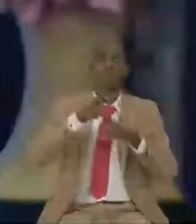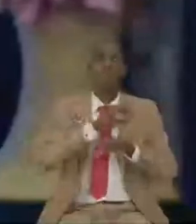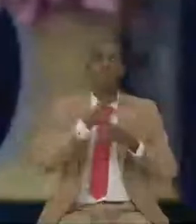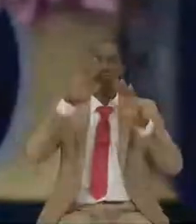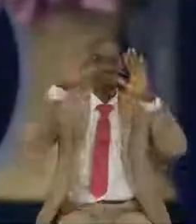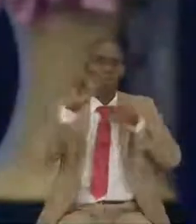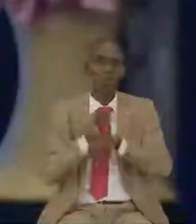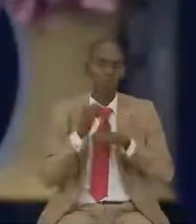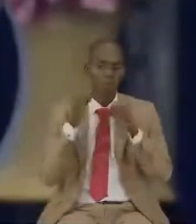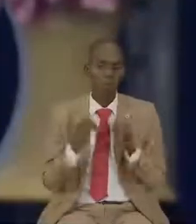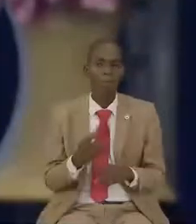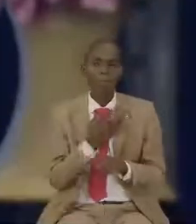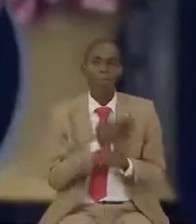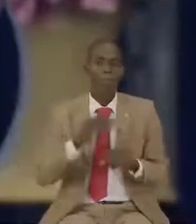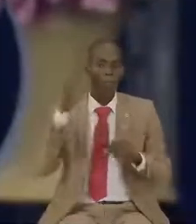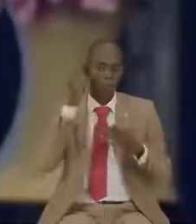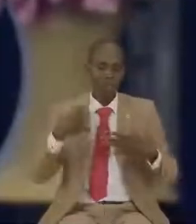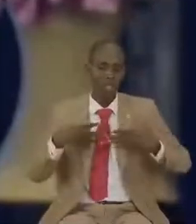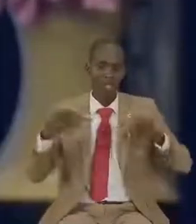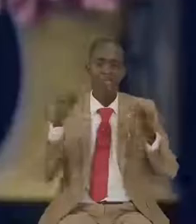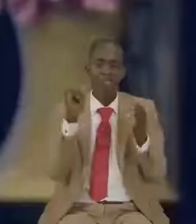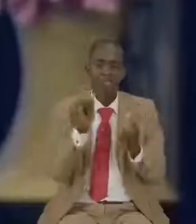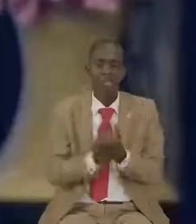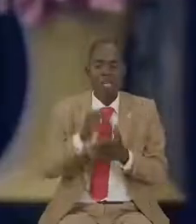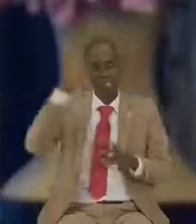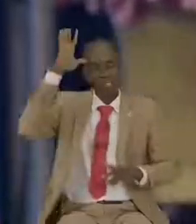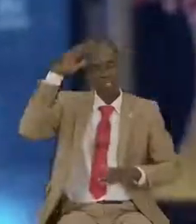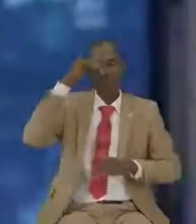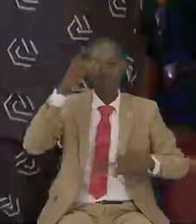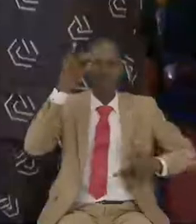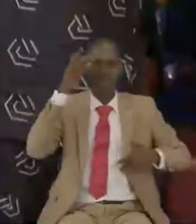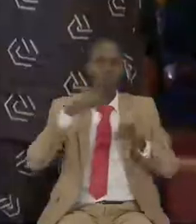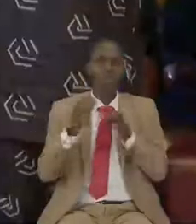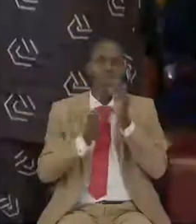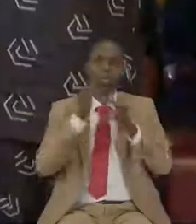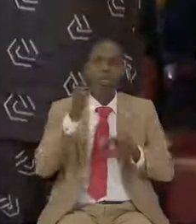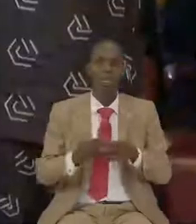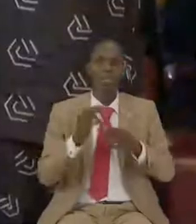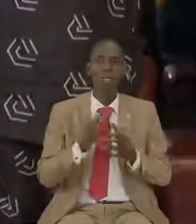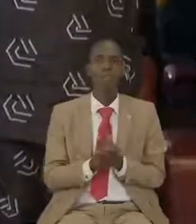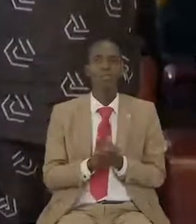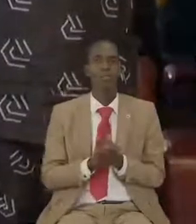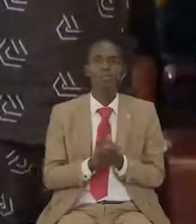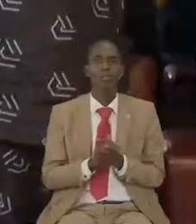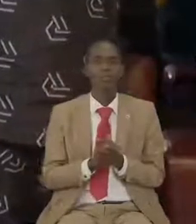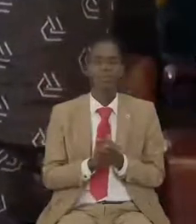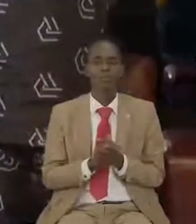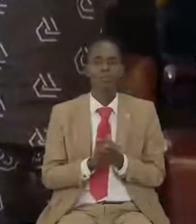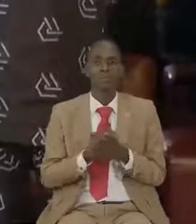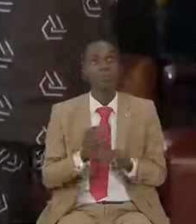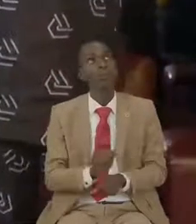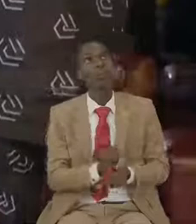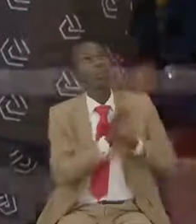La prétendue maladie incurable sera touchée par le Seigneur et le Seigneur te guérira au nom